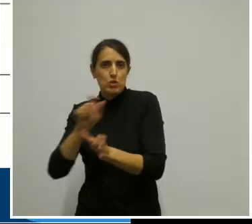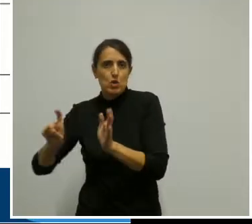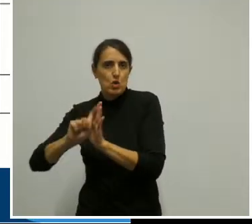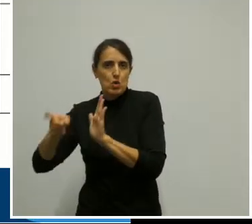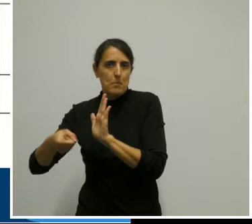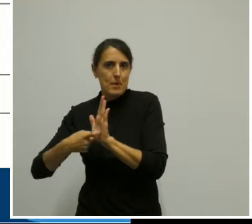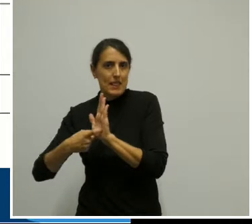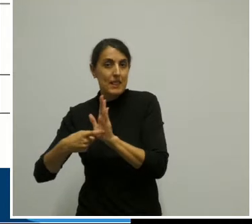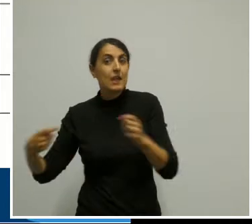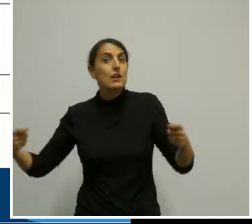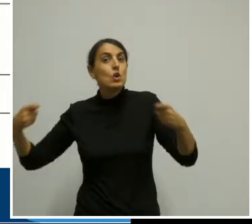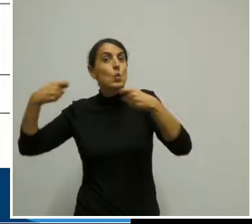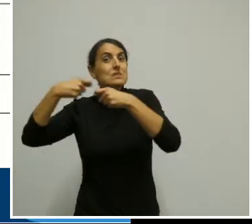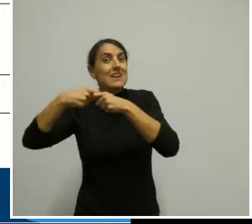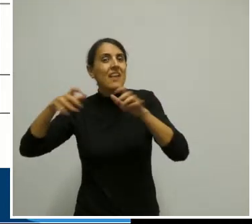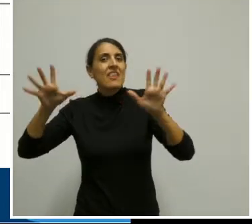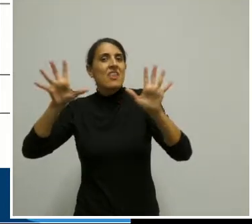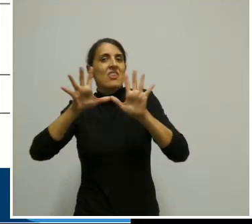10 vacants en total.